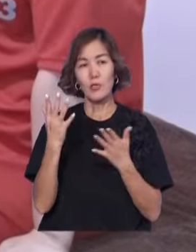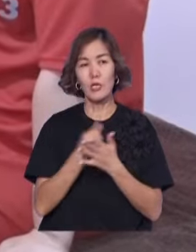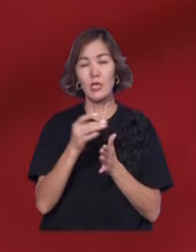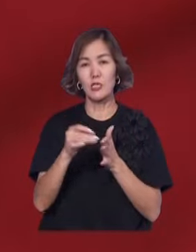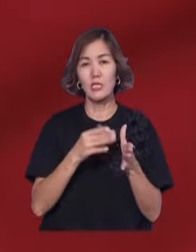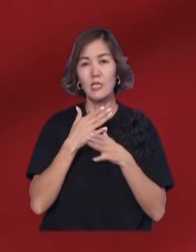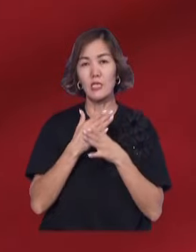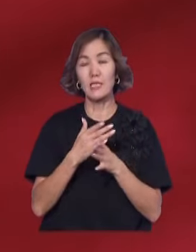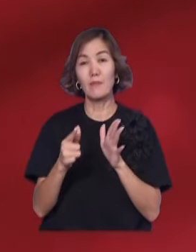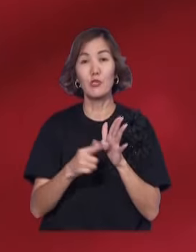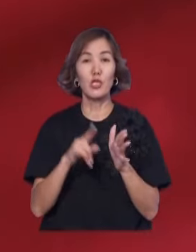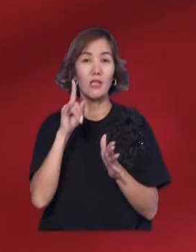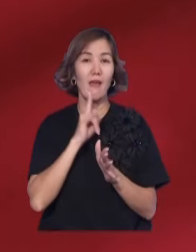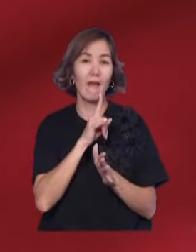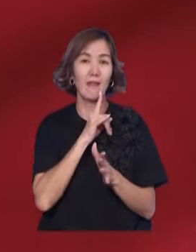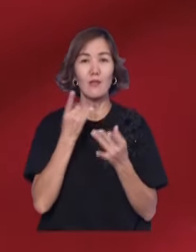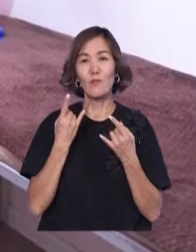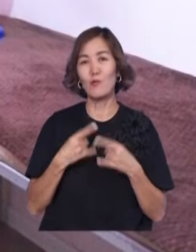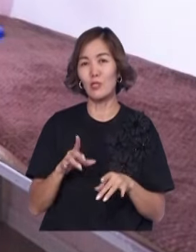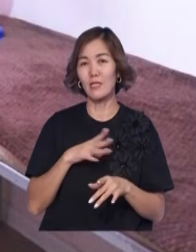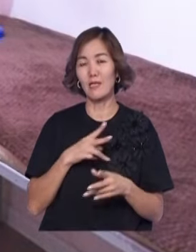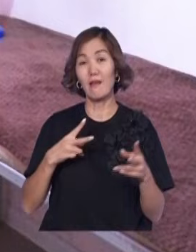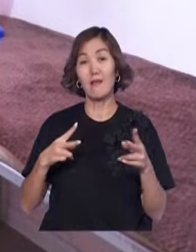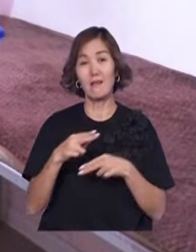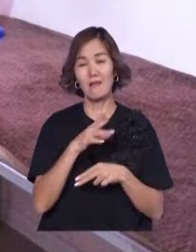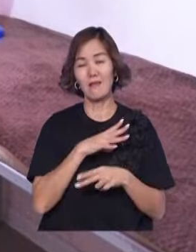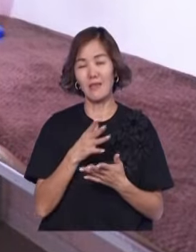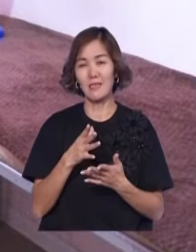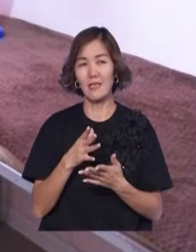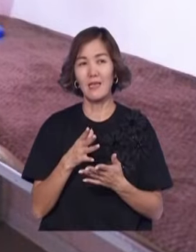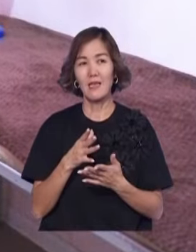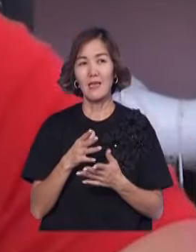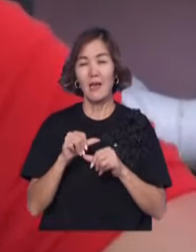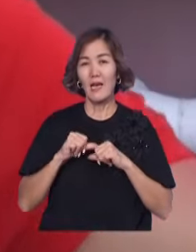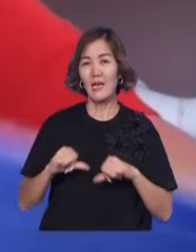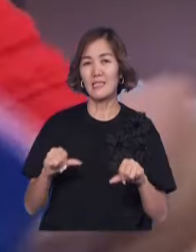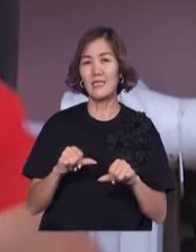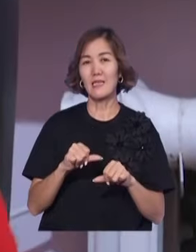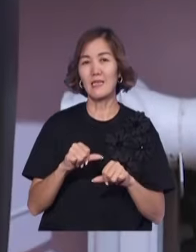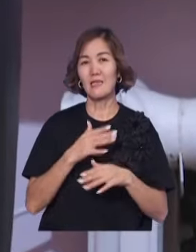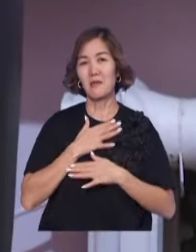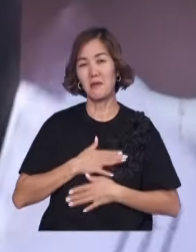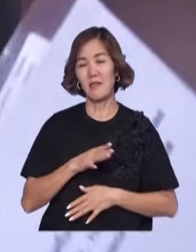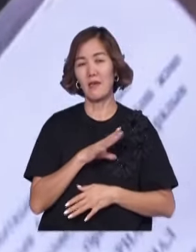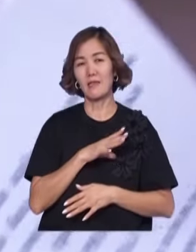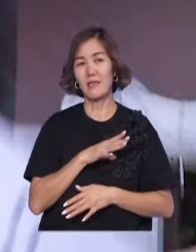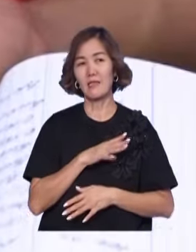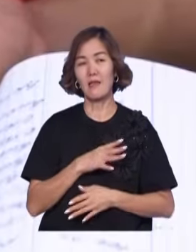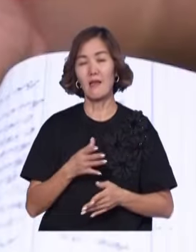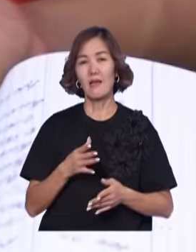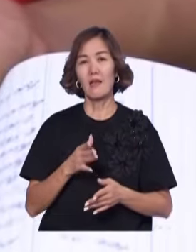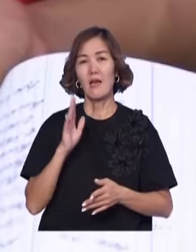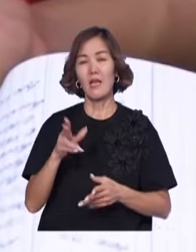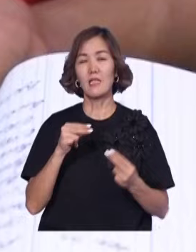жәрдем көлігінде 7 әйелді босандырып, кіндігін кескен оқиғасы да қазылар бағасынан тыс қалмаған сыңайлы. Алған жүлде